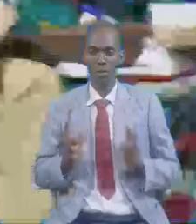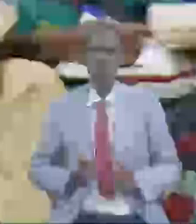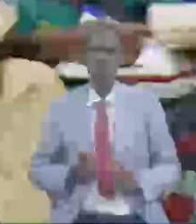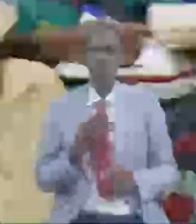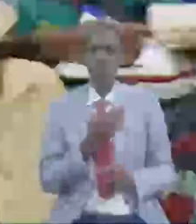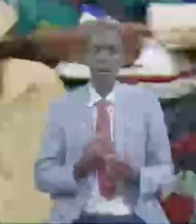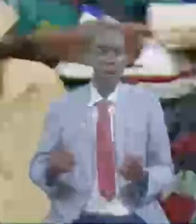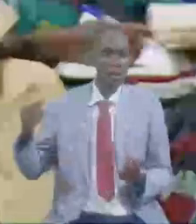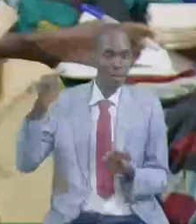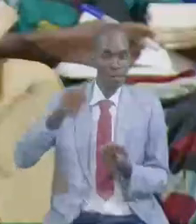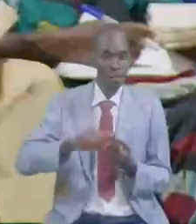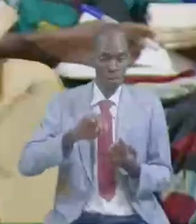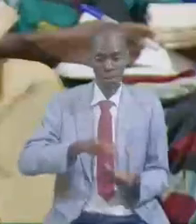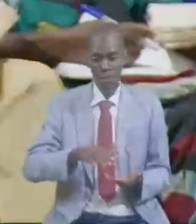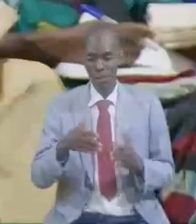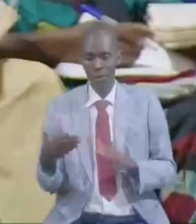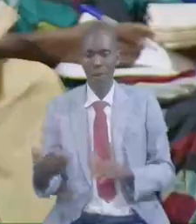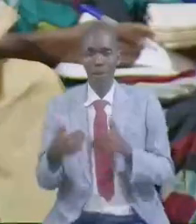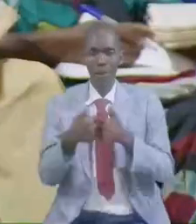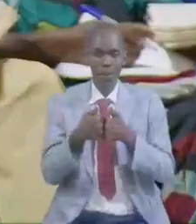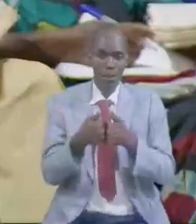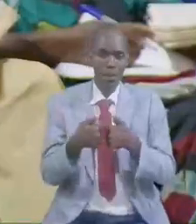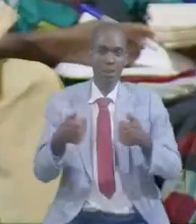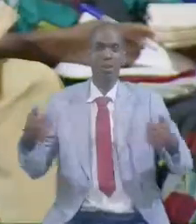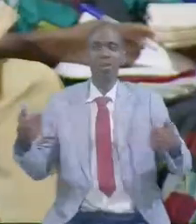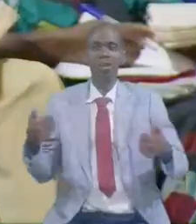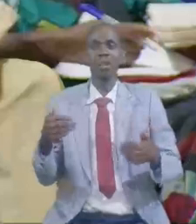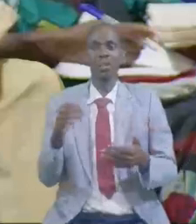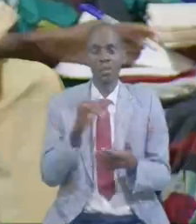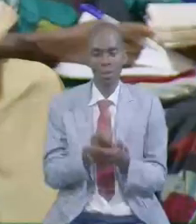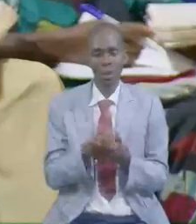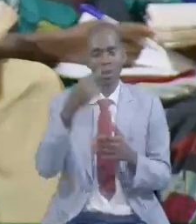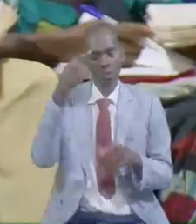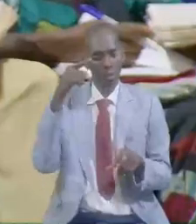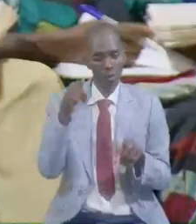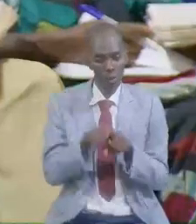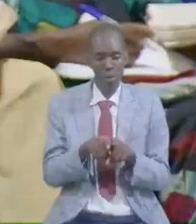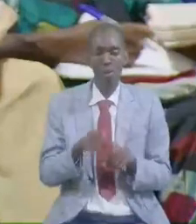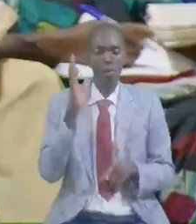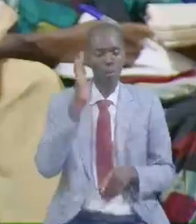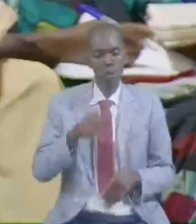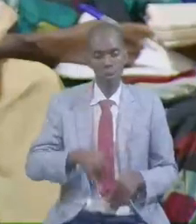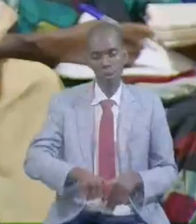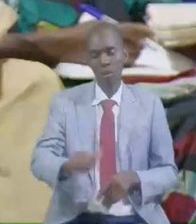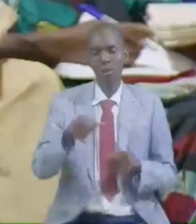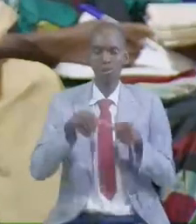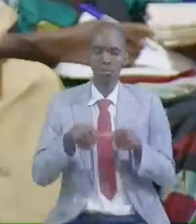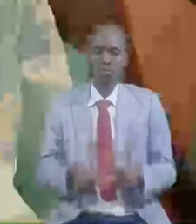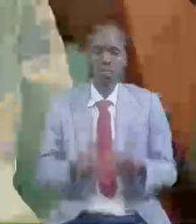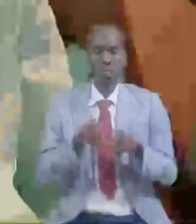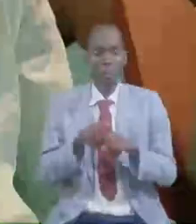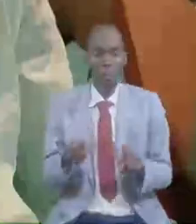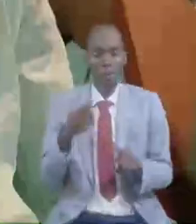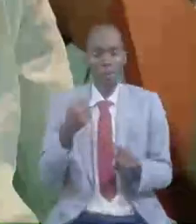Jusqu'à ce que la mort les sépare. Cette alliance continue, mais l'alliance avec